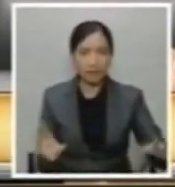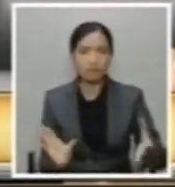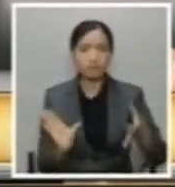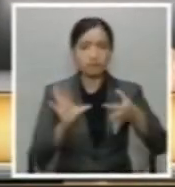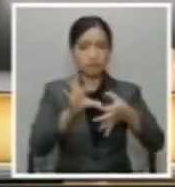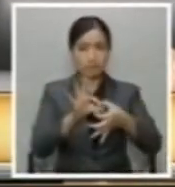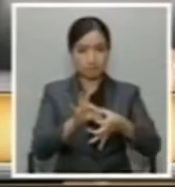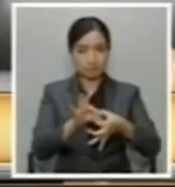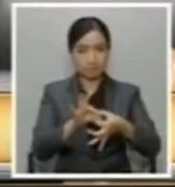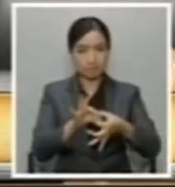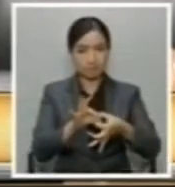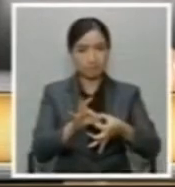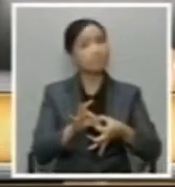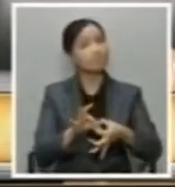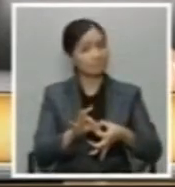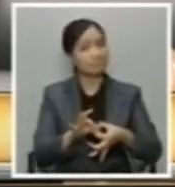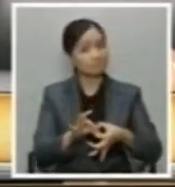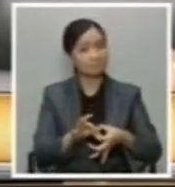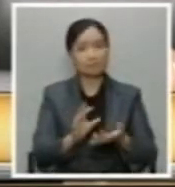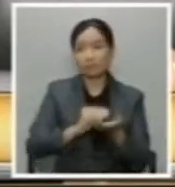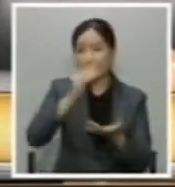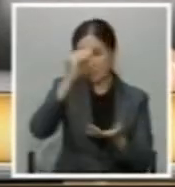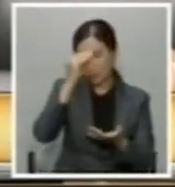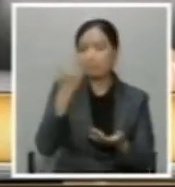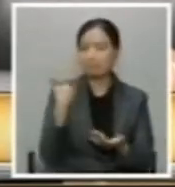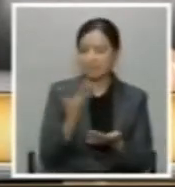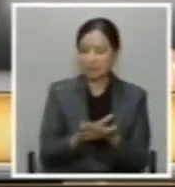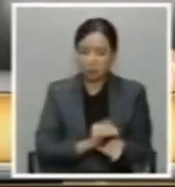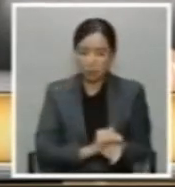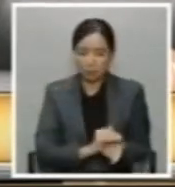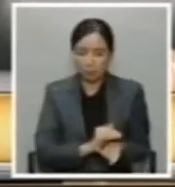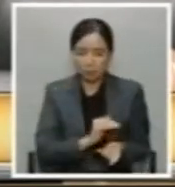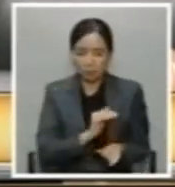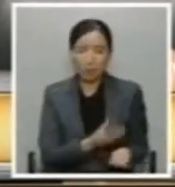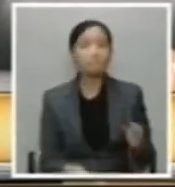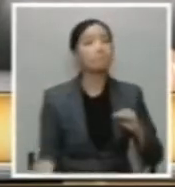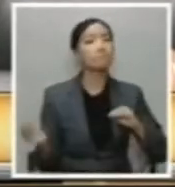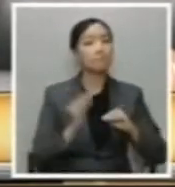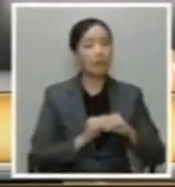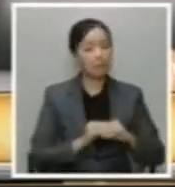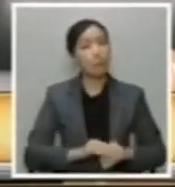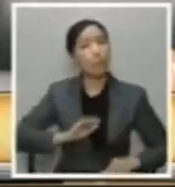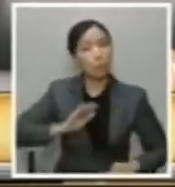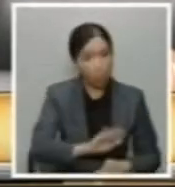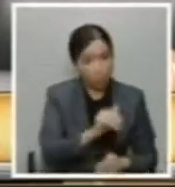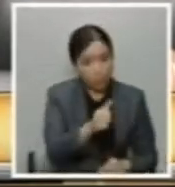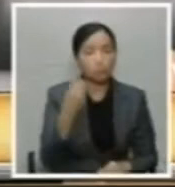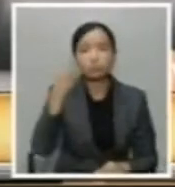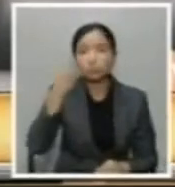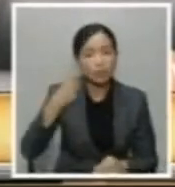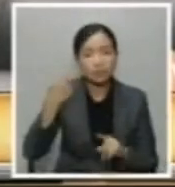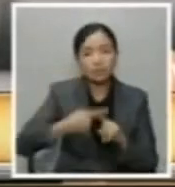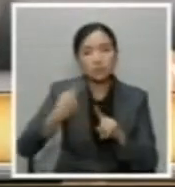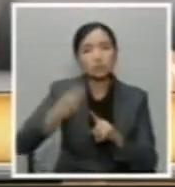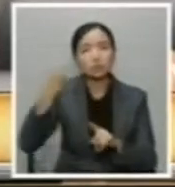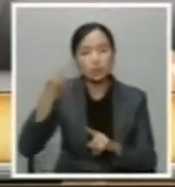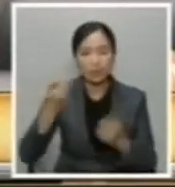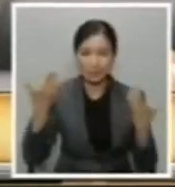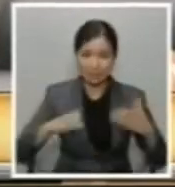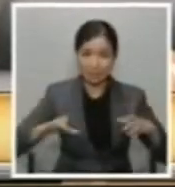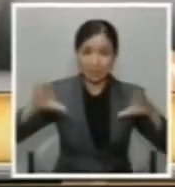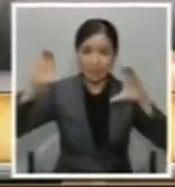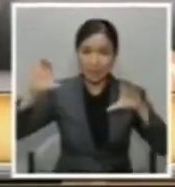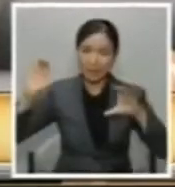ได้เนี่ยเขาก็จะสามารถที่จะเพิ่มเงินออมของเขาด้วยเงินสมทบจากรัฐบาลได้ทุกๆเดือนตรงนี้